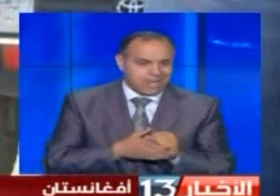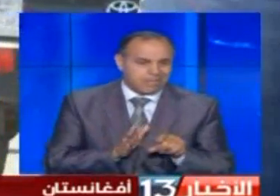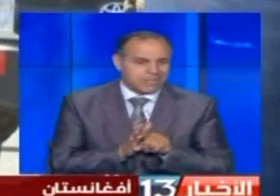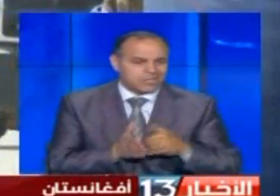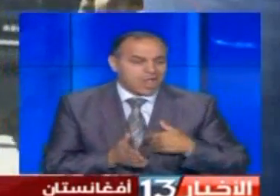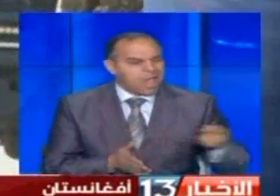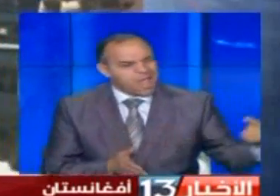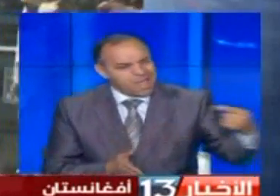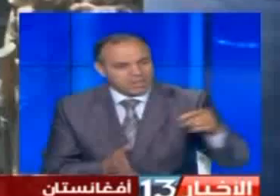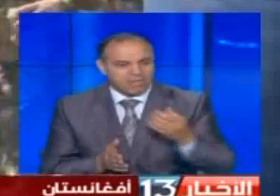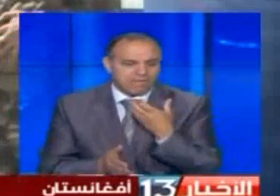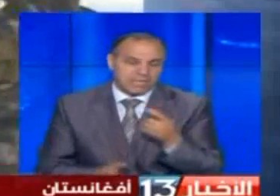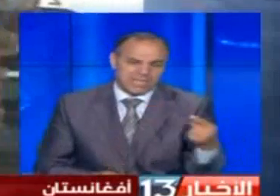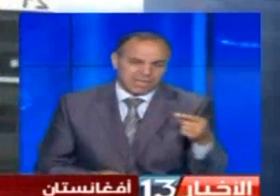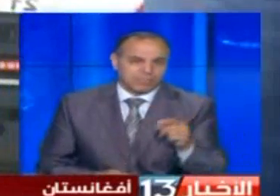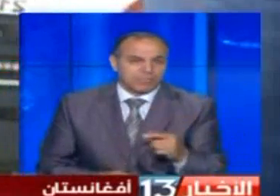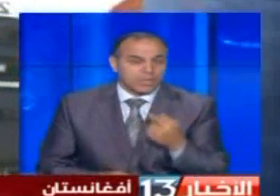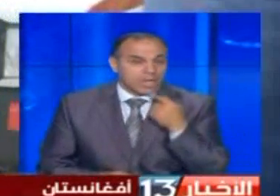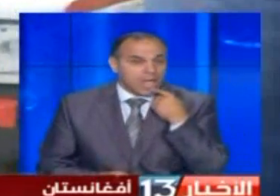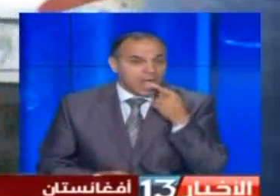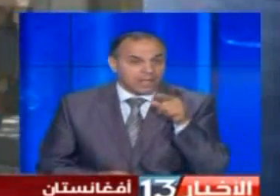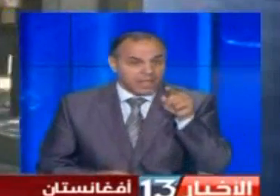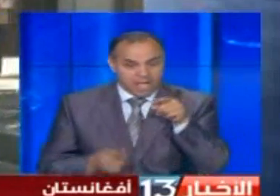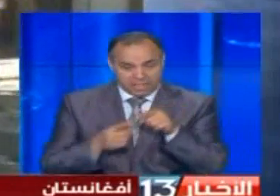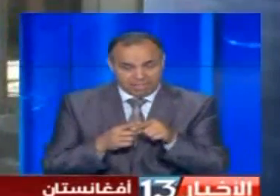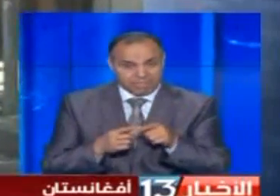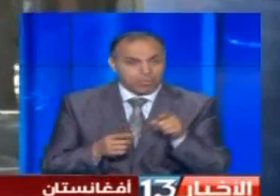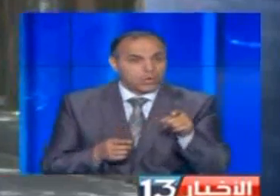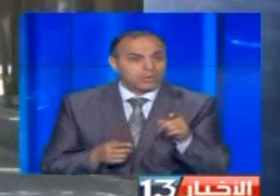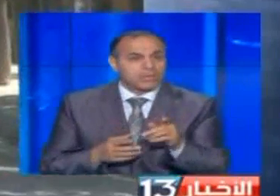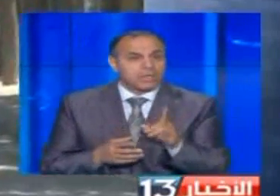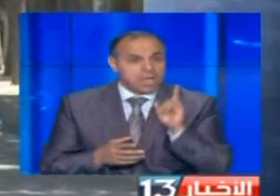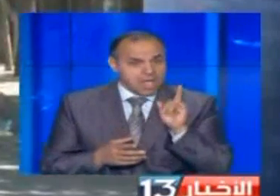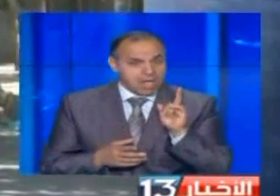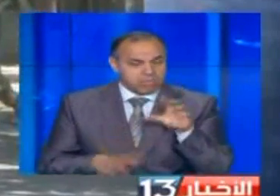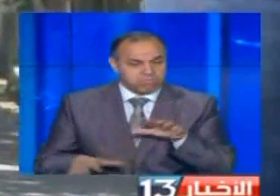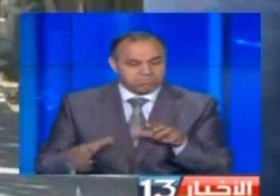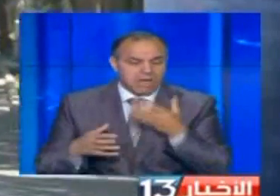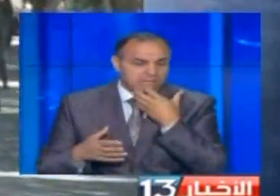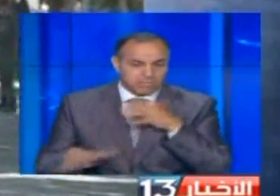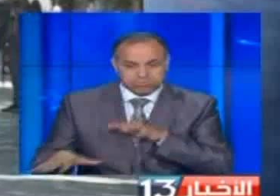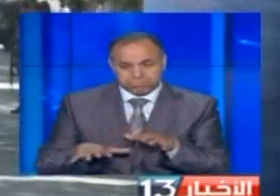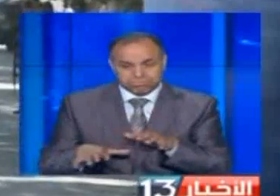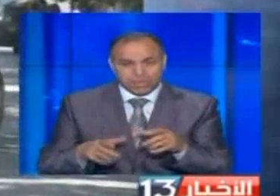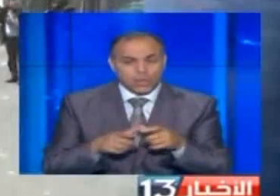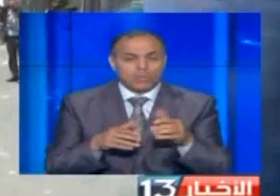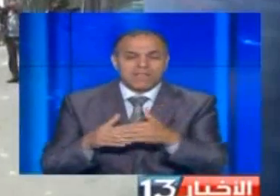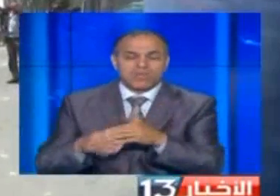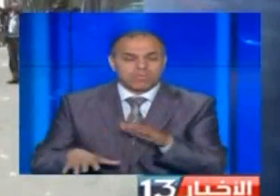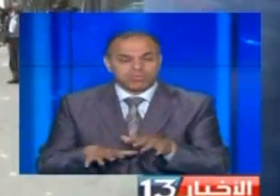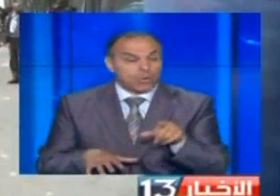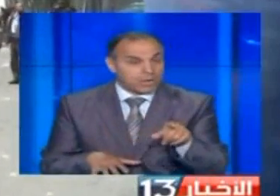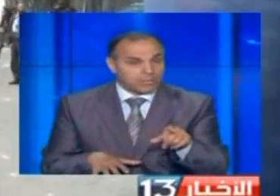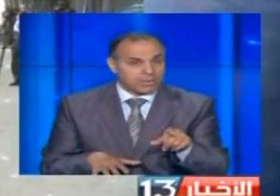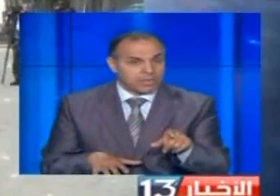داعش الإرهابي في أفغانستان، ولفت إلى أن الهدف الرئيسي من ذلك هو زعزعة الاستقرار بالبلدان المجاورة من